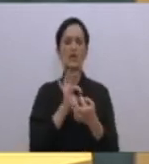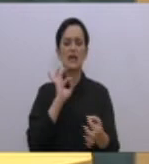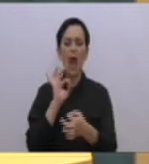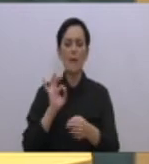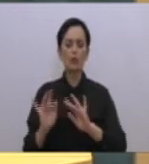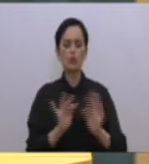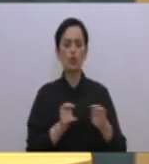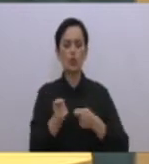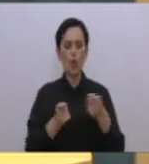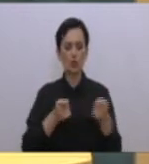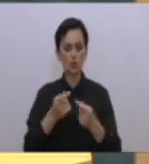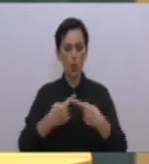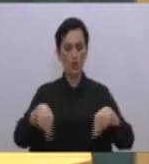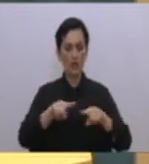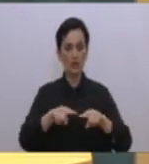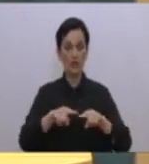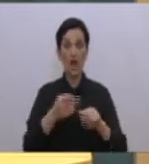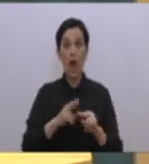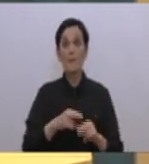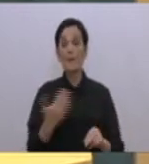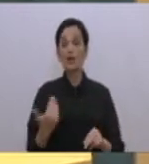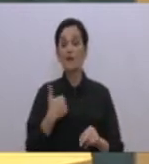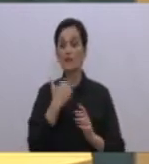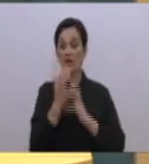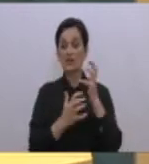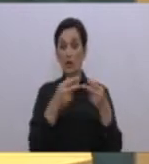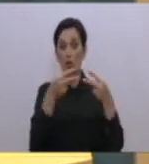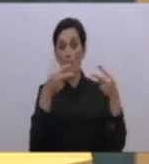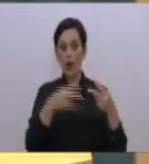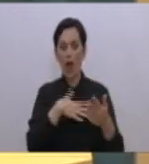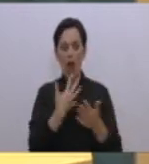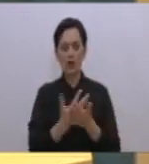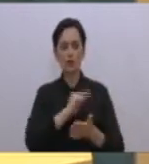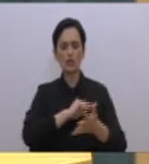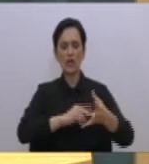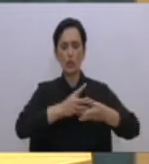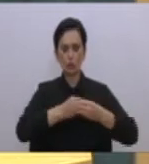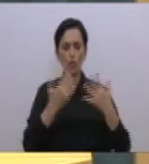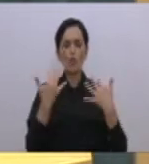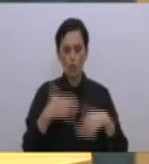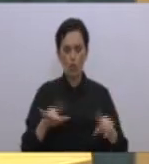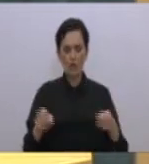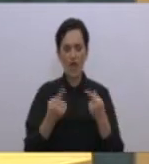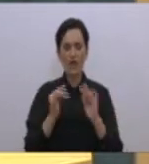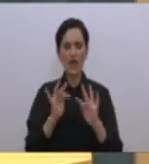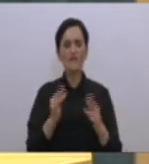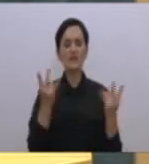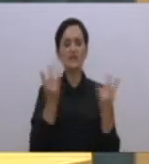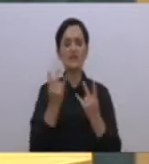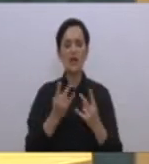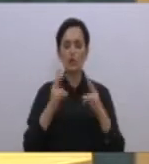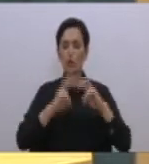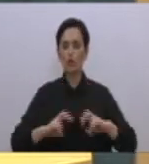mkone organizatsias. Amkhrim chven saertashoviso partnerebtan aktivuri tanamshovlobit uke ganvakhortsielet saciroebebis